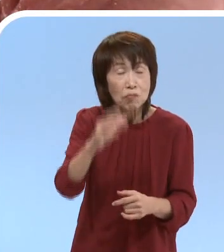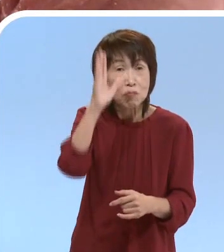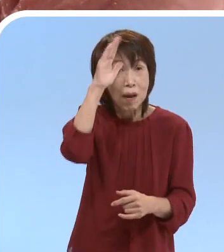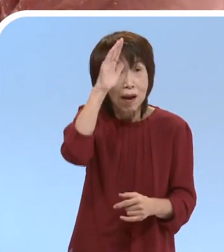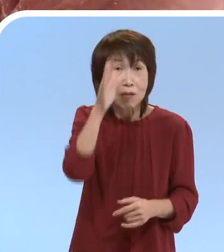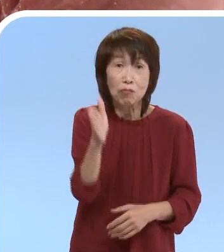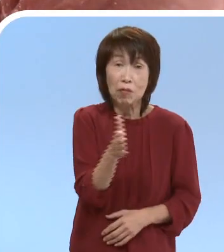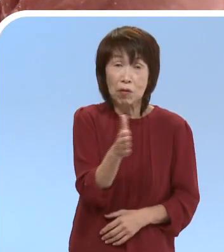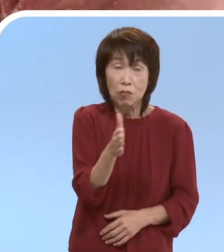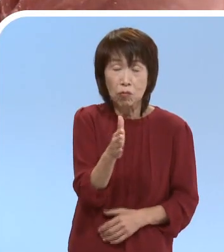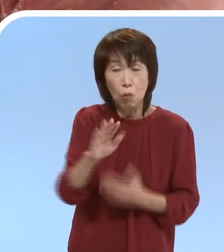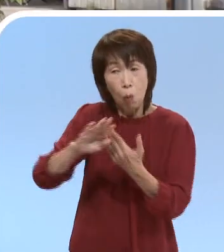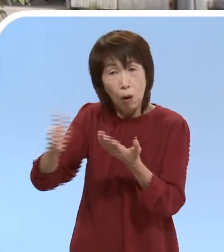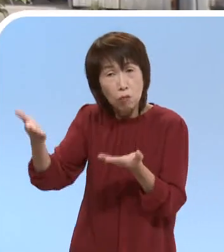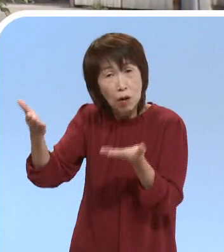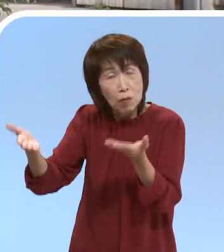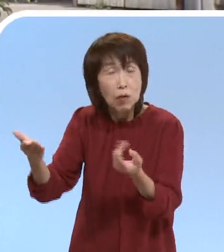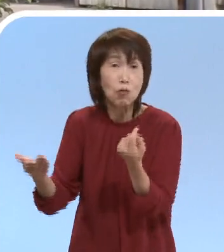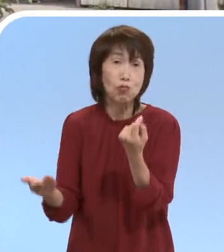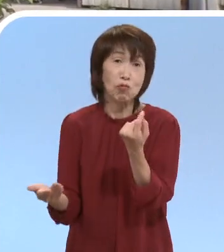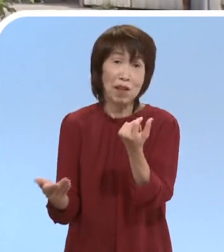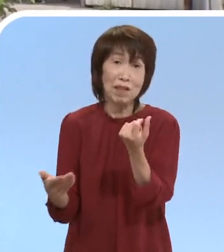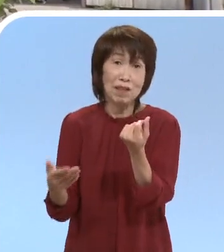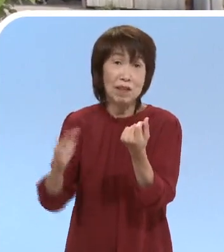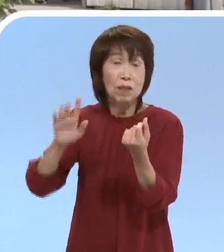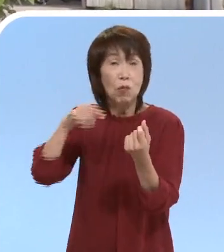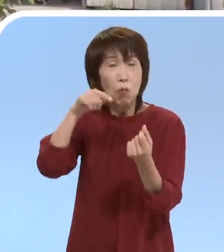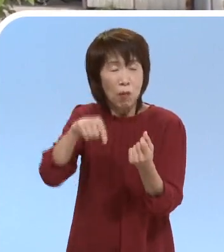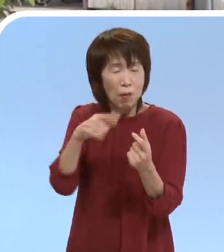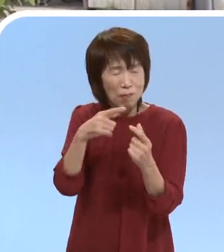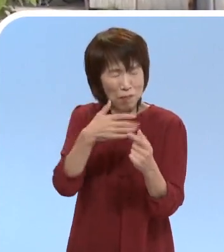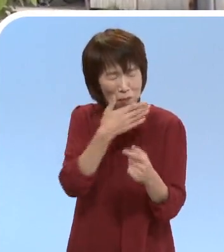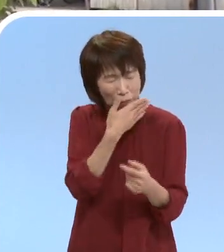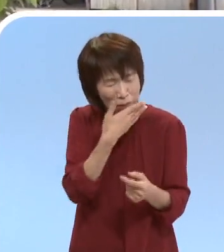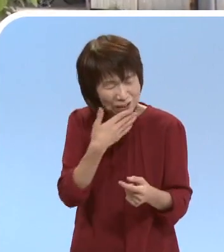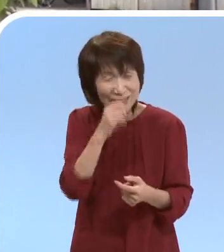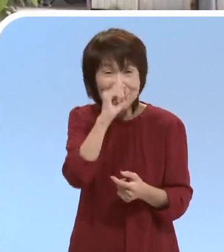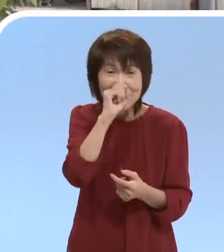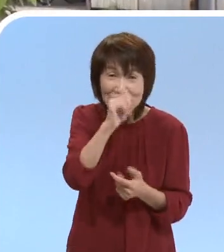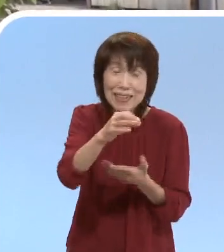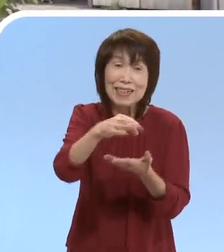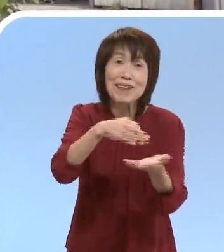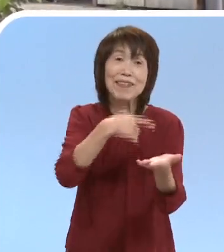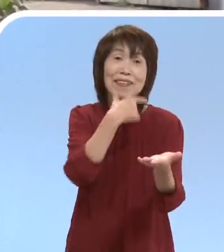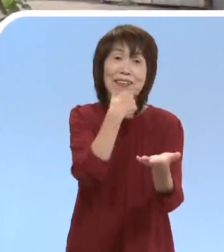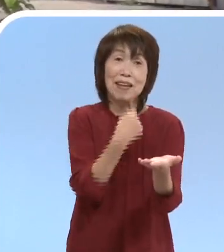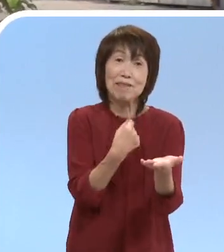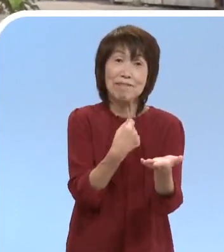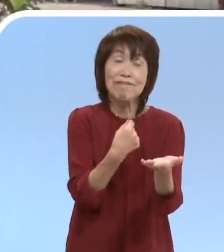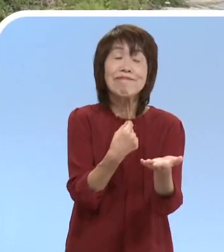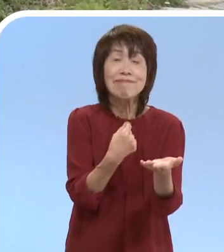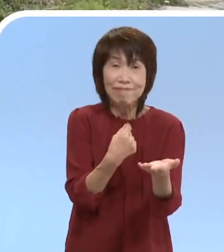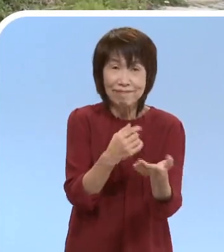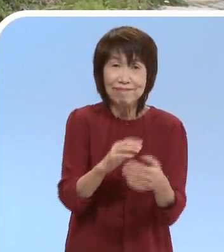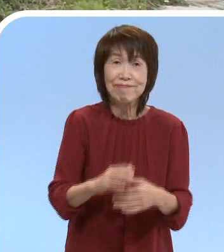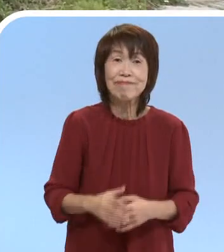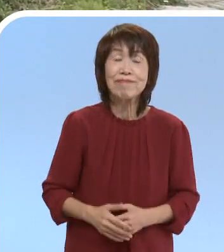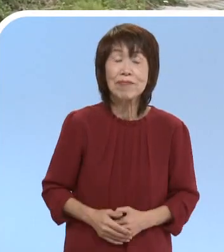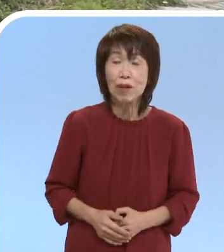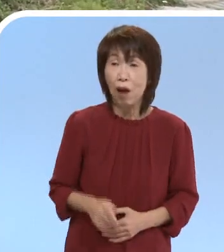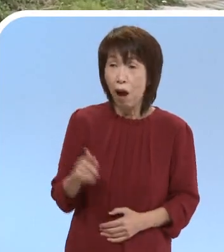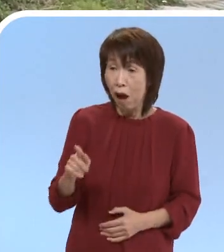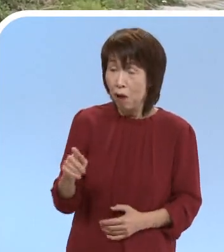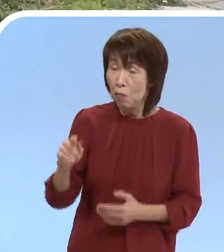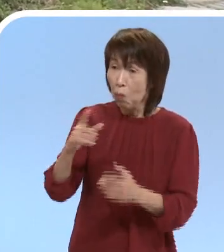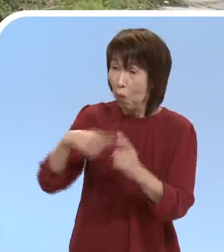たらとっても少ないです。少ない量をよりよく提供できたらなっていうようなことは考えてます。ぜひとも守っていき